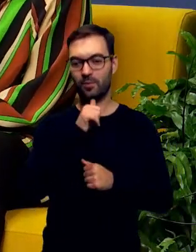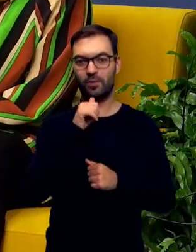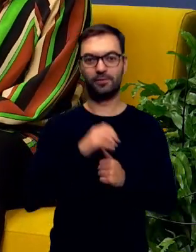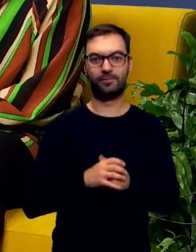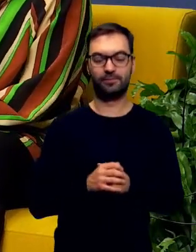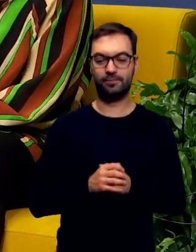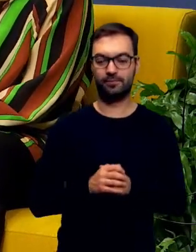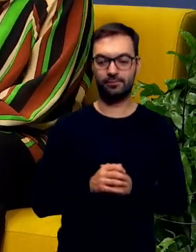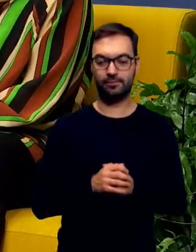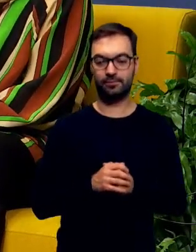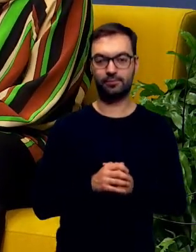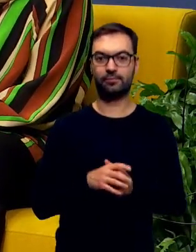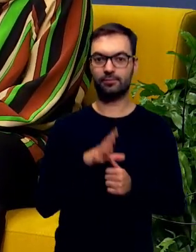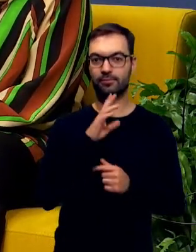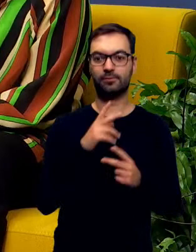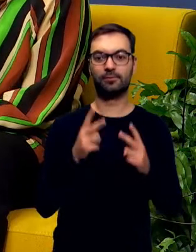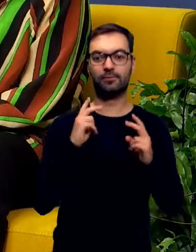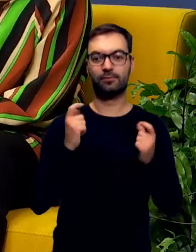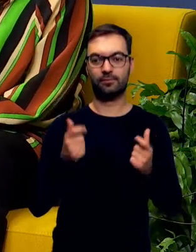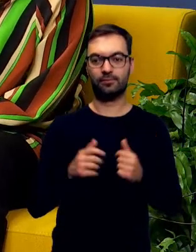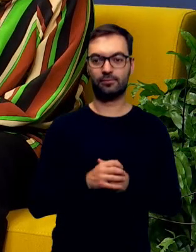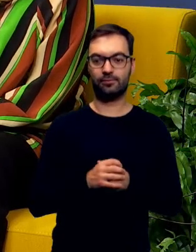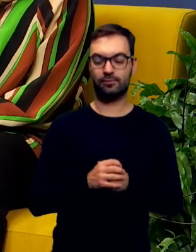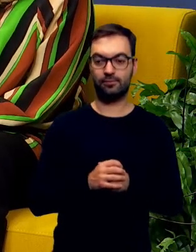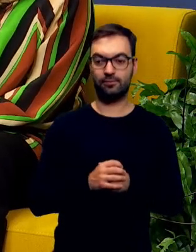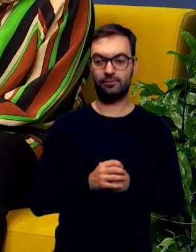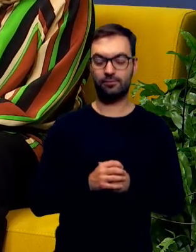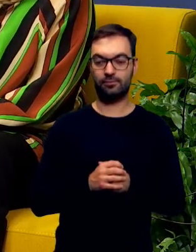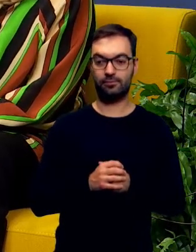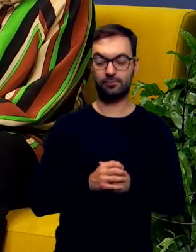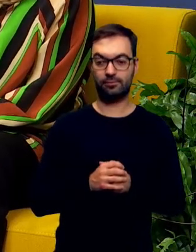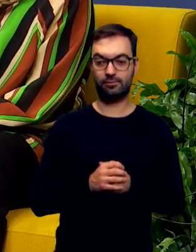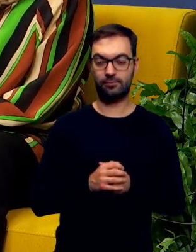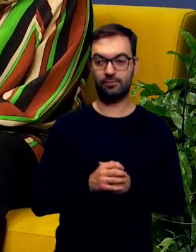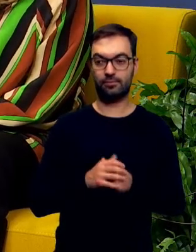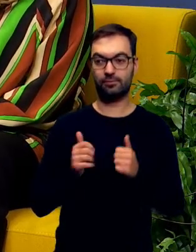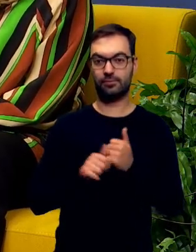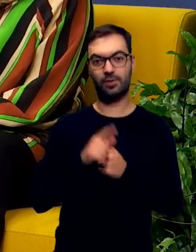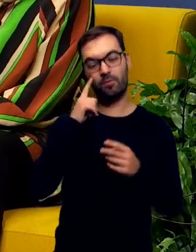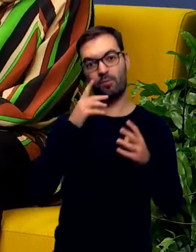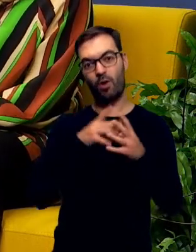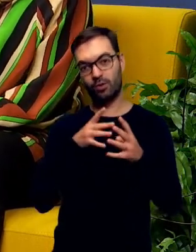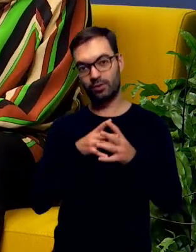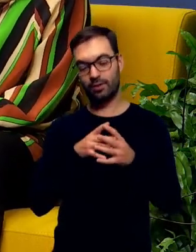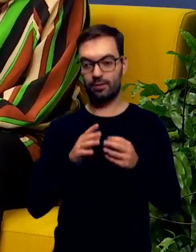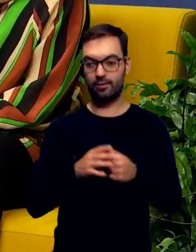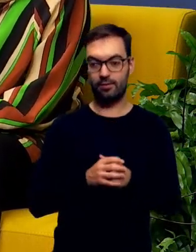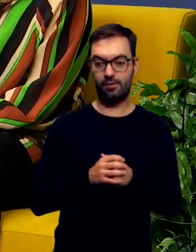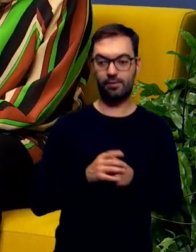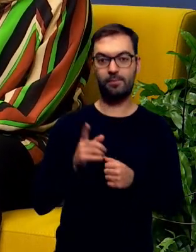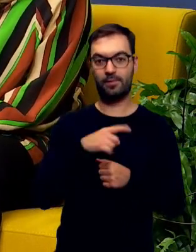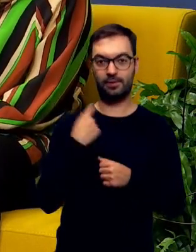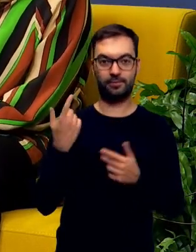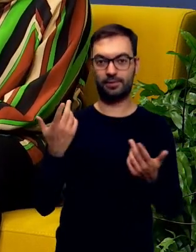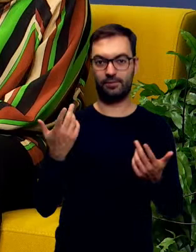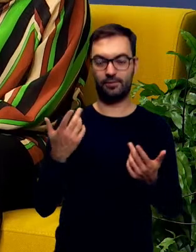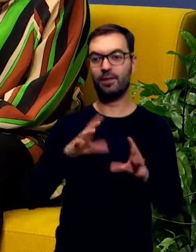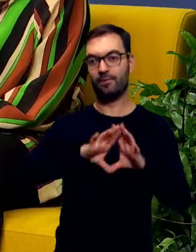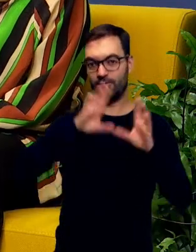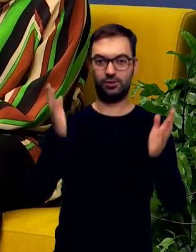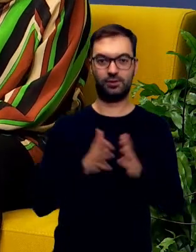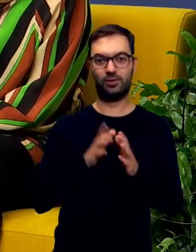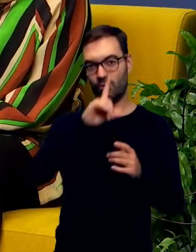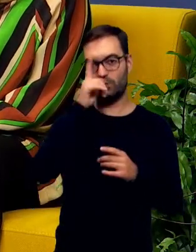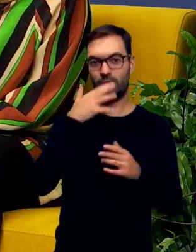Będę próbował. Nie, no, chyba istotą sprawy jest to, że my mówimy prognoza, my w sensie, nie wiem,